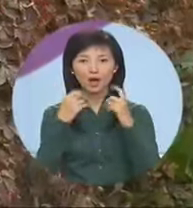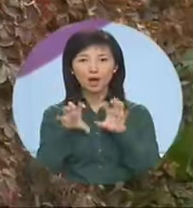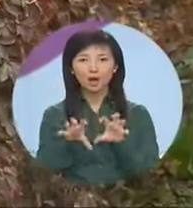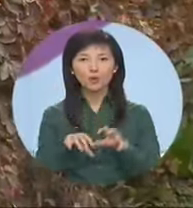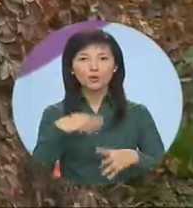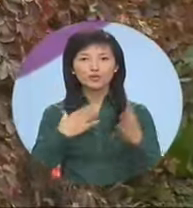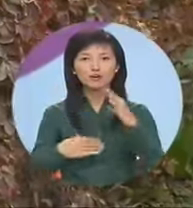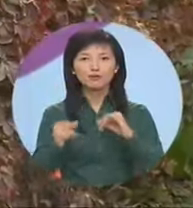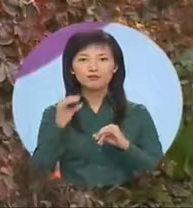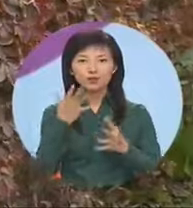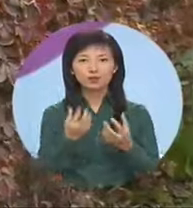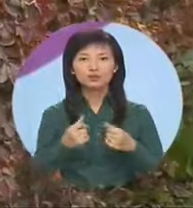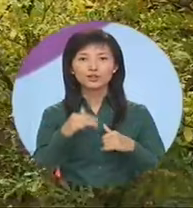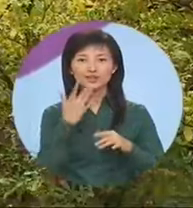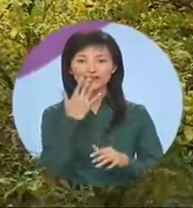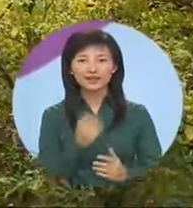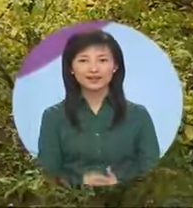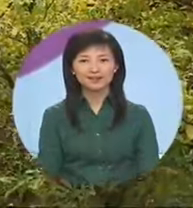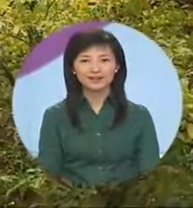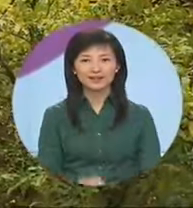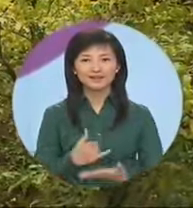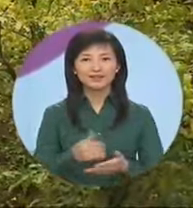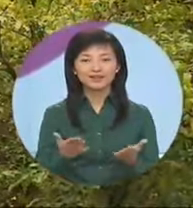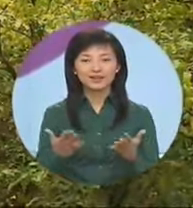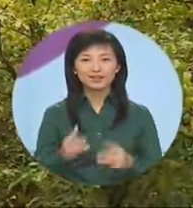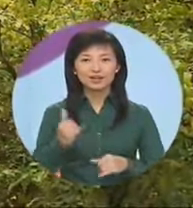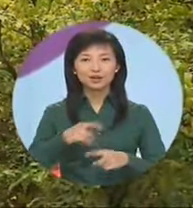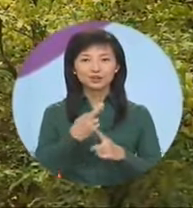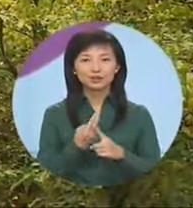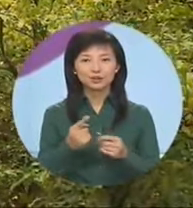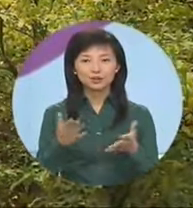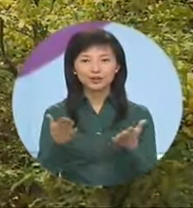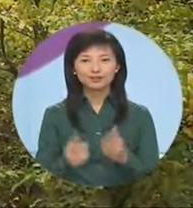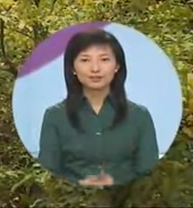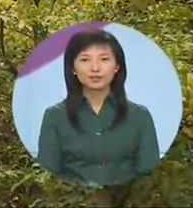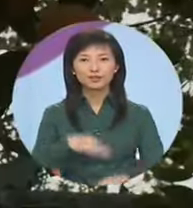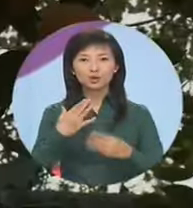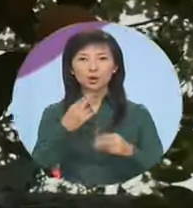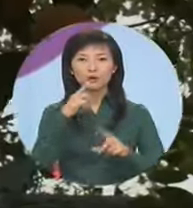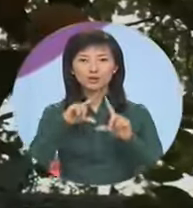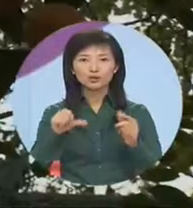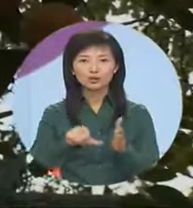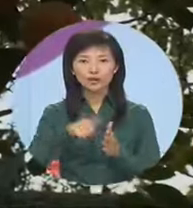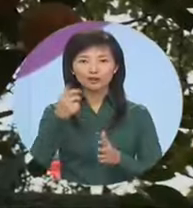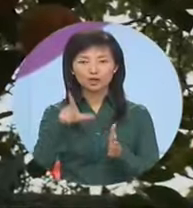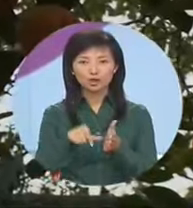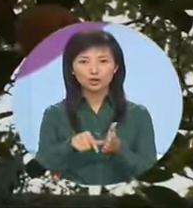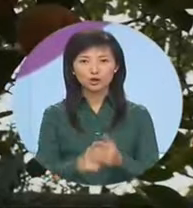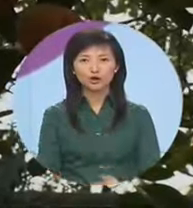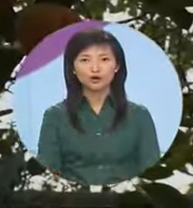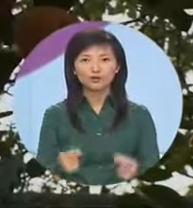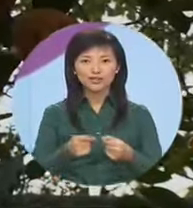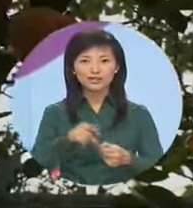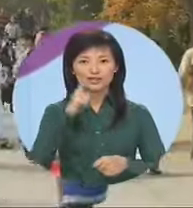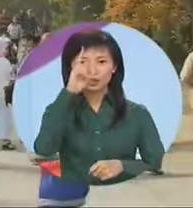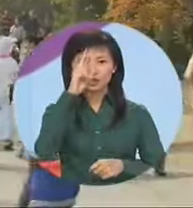市被披上了丰收的色彩。从现在开始到11月初，都是城区红叶的最佳观赏期。而最近一